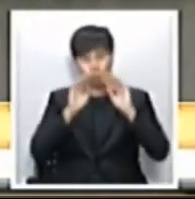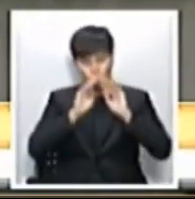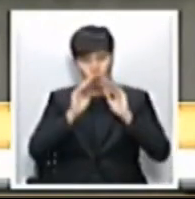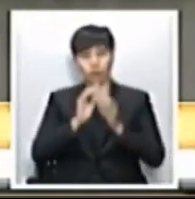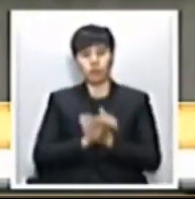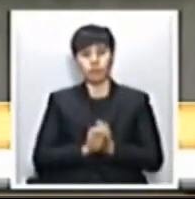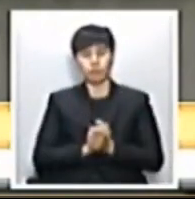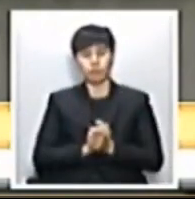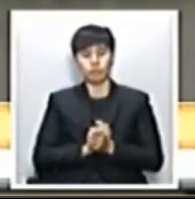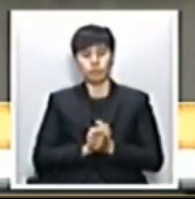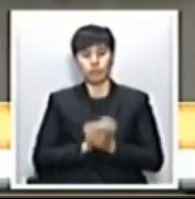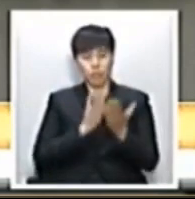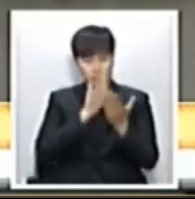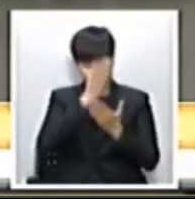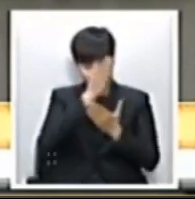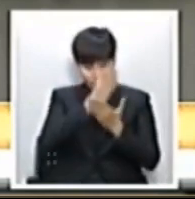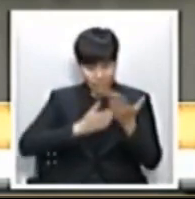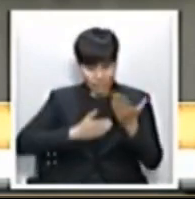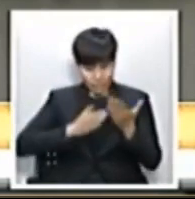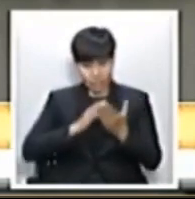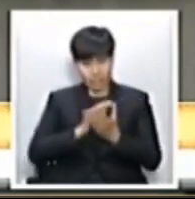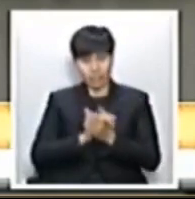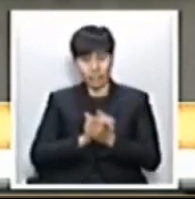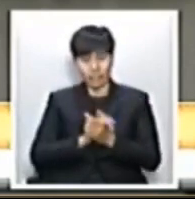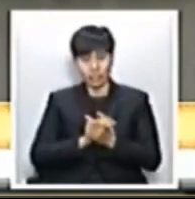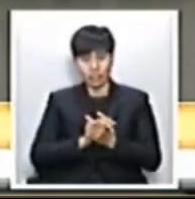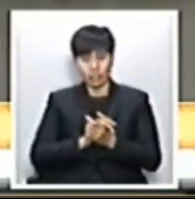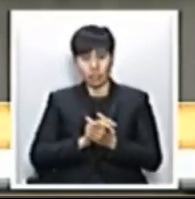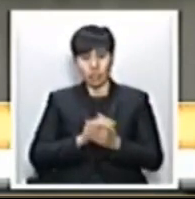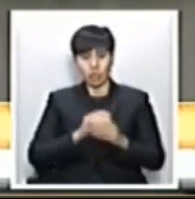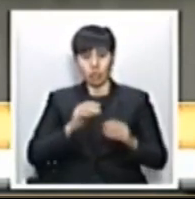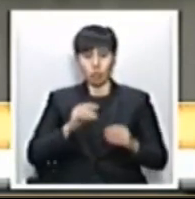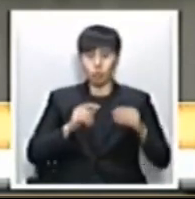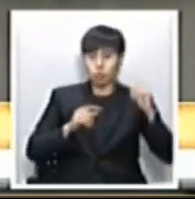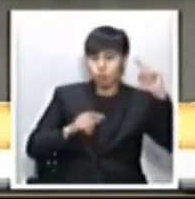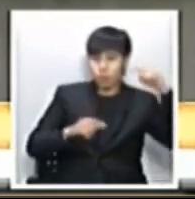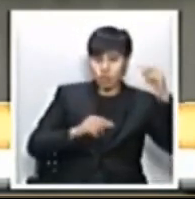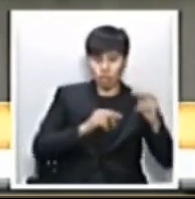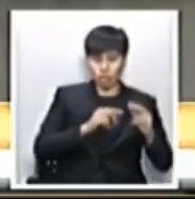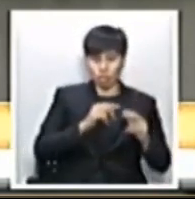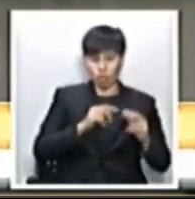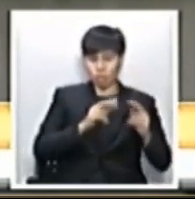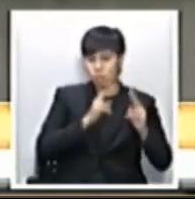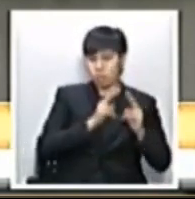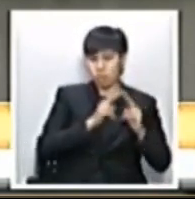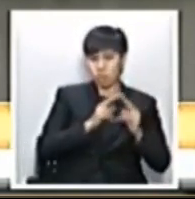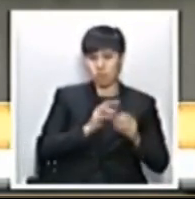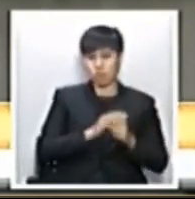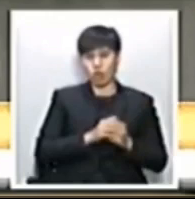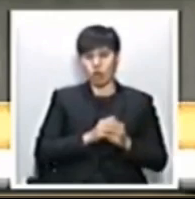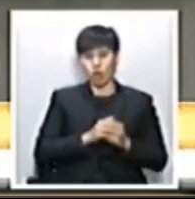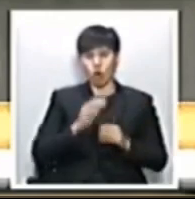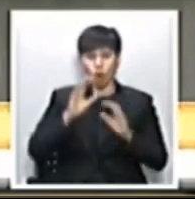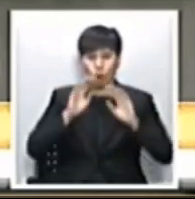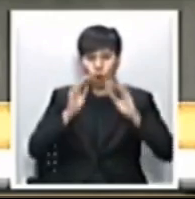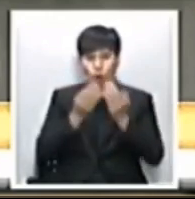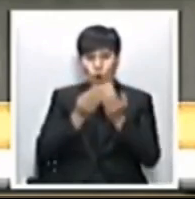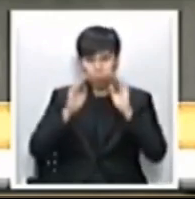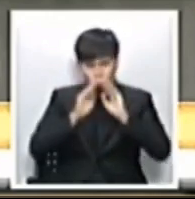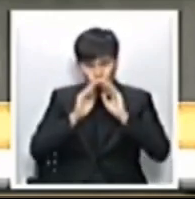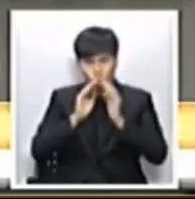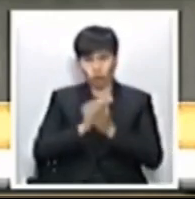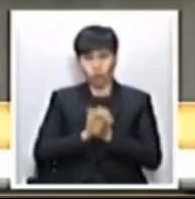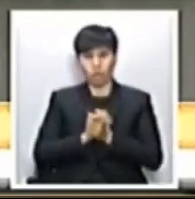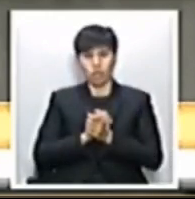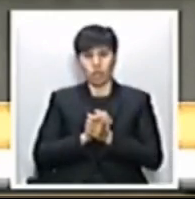กินครึ่งของที่ผู้ที่ถูกละเมิดเกิดจากคนในครอบครัวคนที่คุ้นเคยเป็นความจำเป็